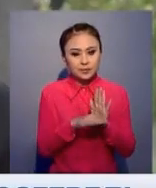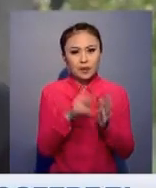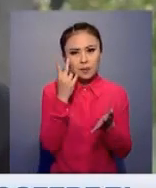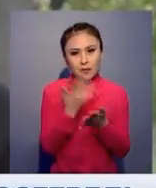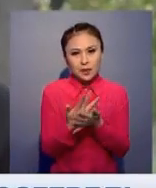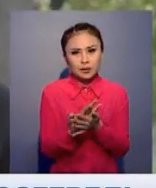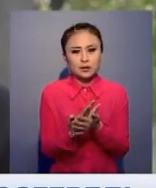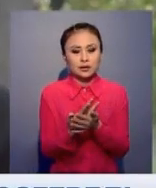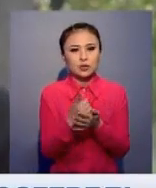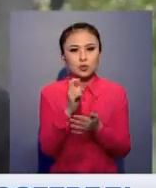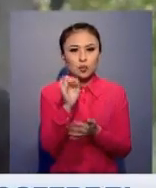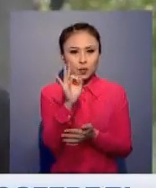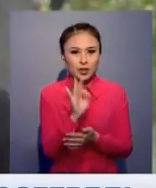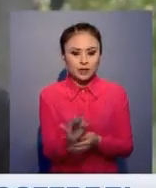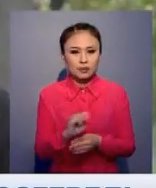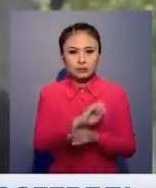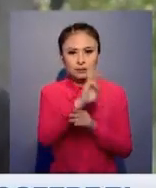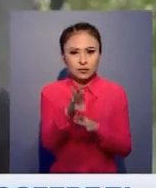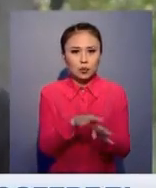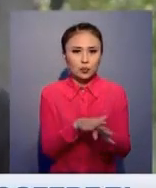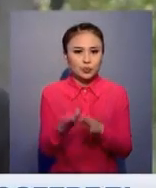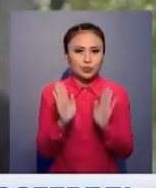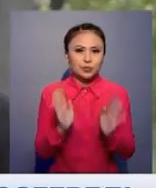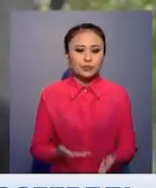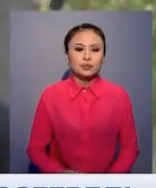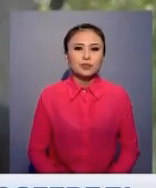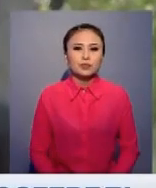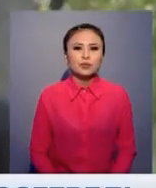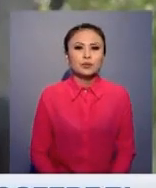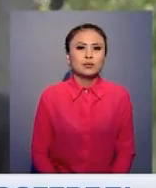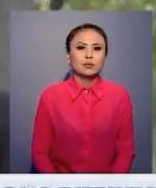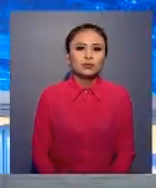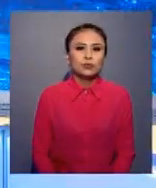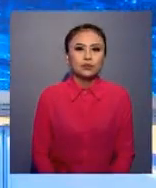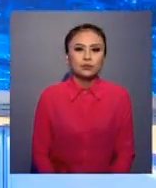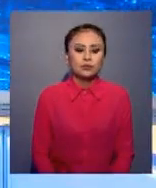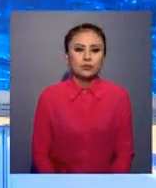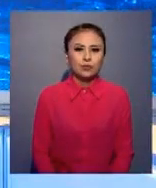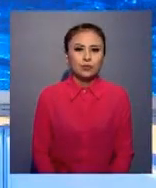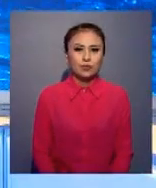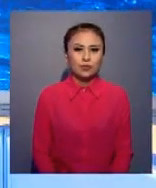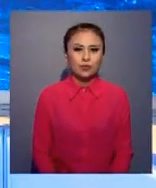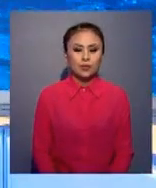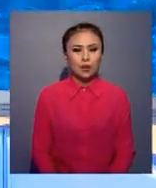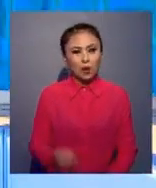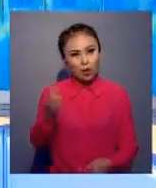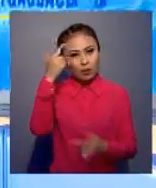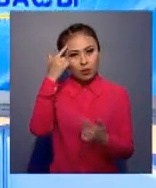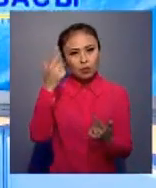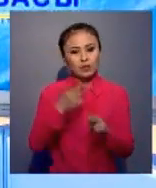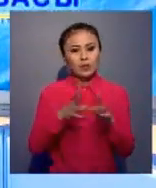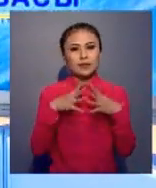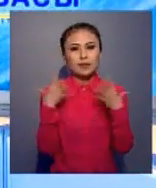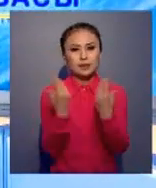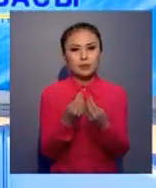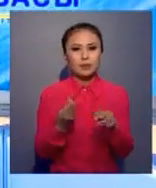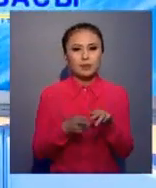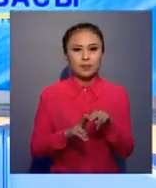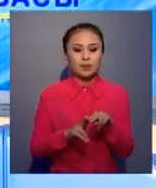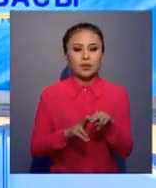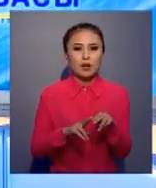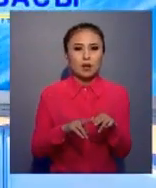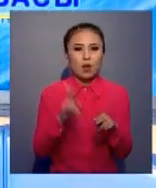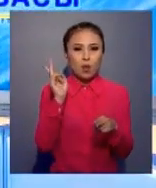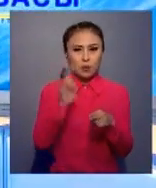көрсетілген 100%-ді қамту толықмен жеткізілетін болады. Мерейлі отбасы ұлттық байқау